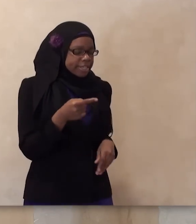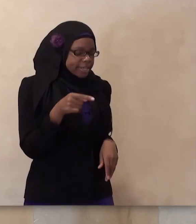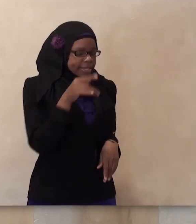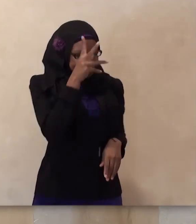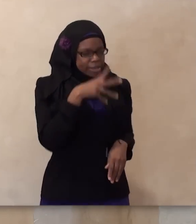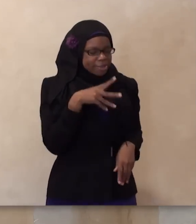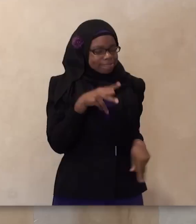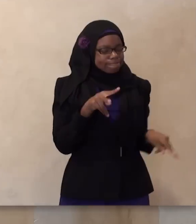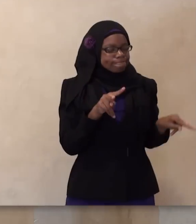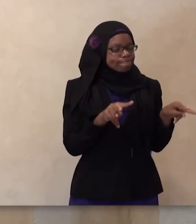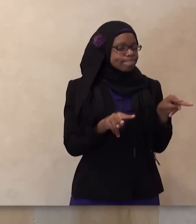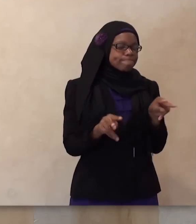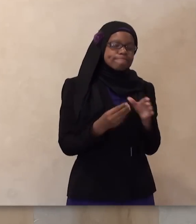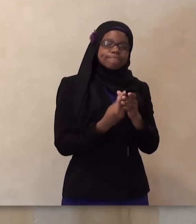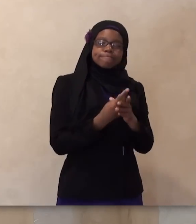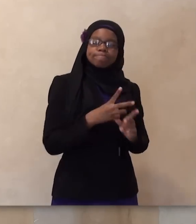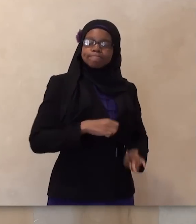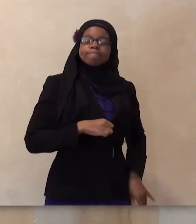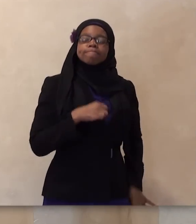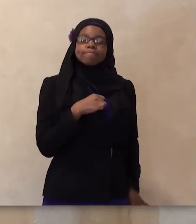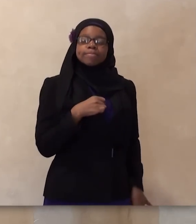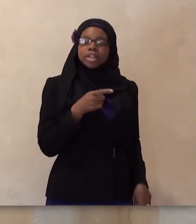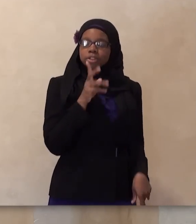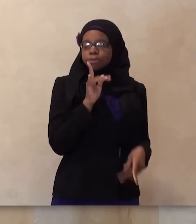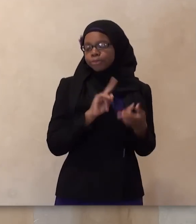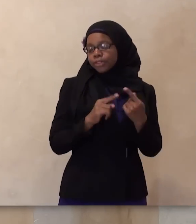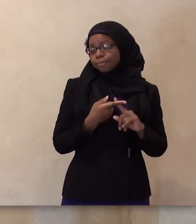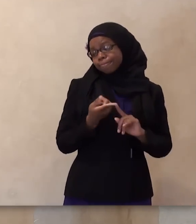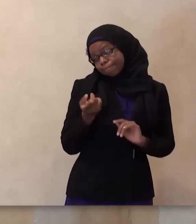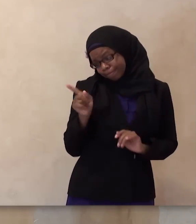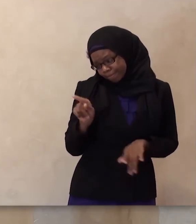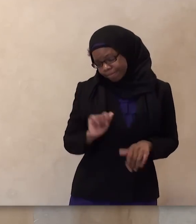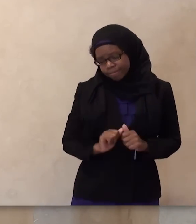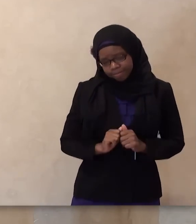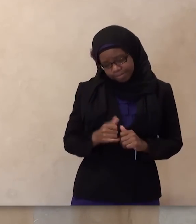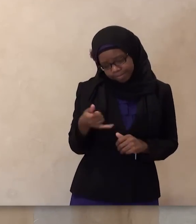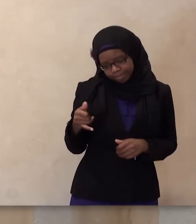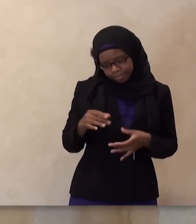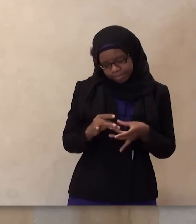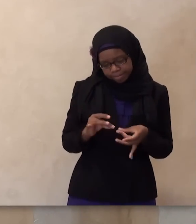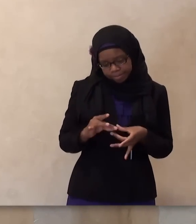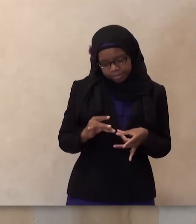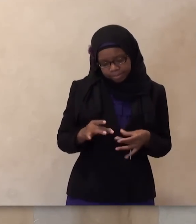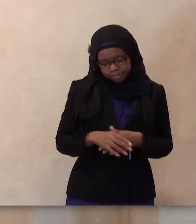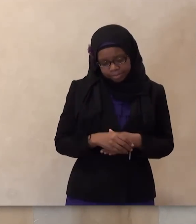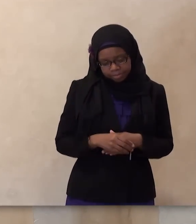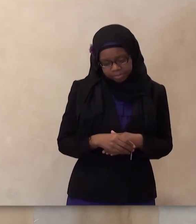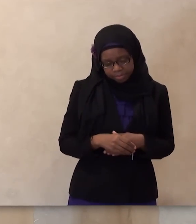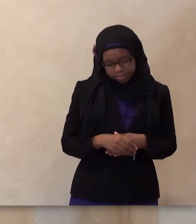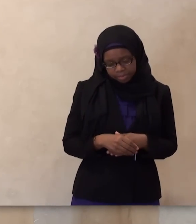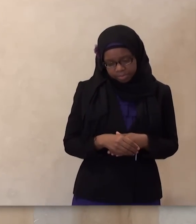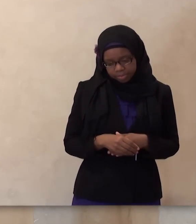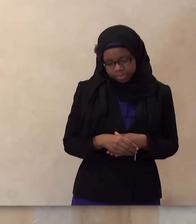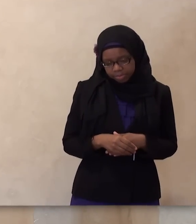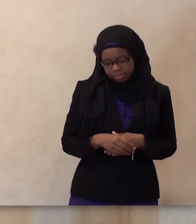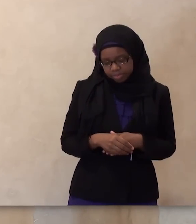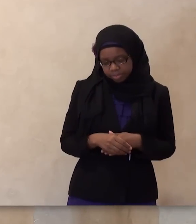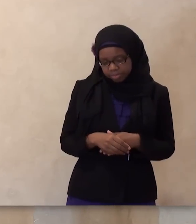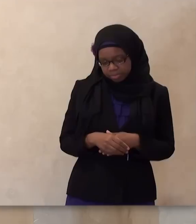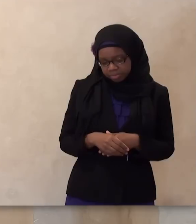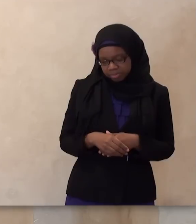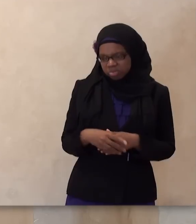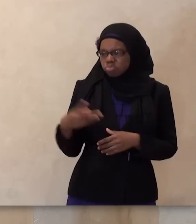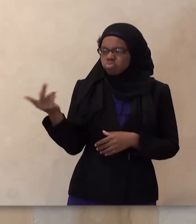proud. And while talking to his friend, he said, فَقَالَ لِصَاحِبِهِ وَهُوَ يُحَاوِرُهُ. He said to his friend when he was discussing with